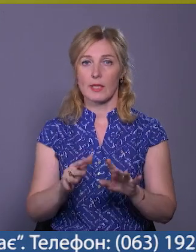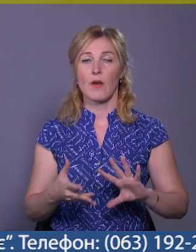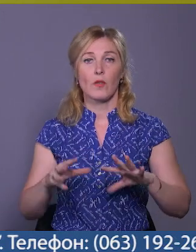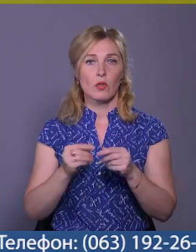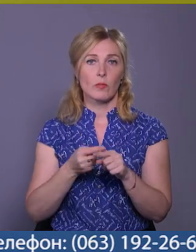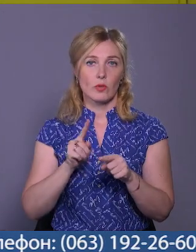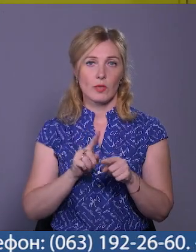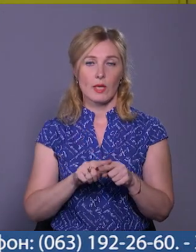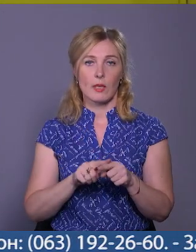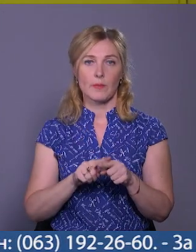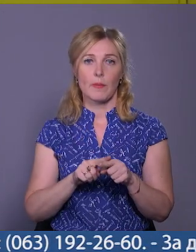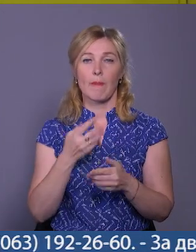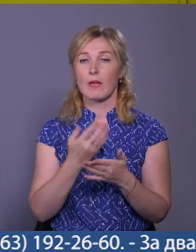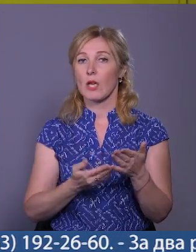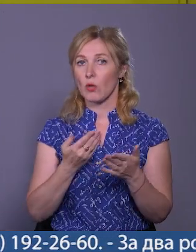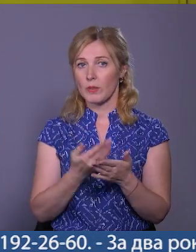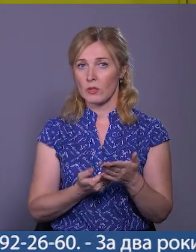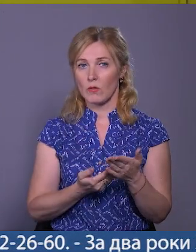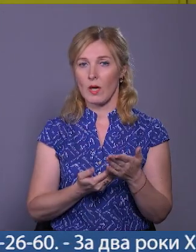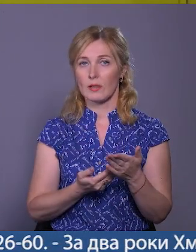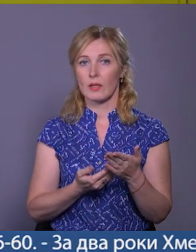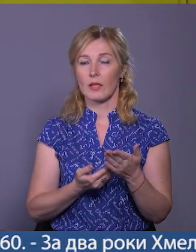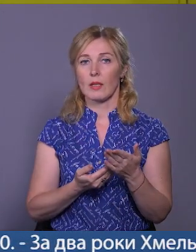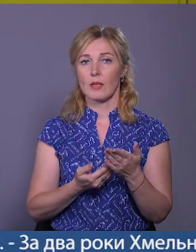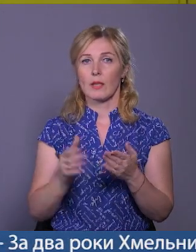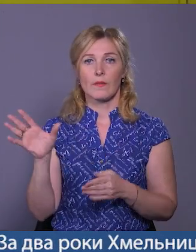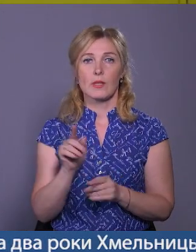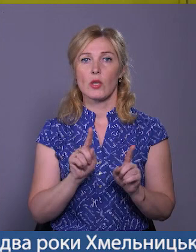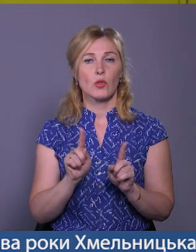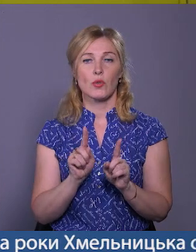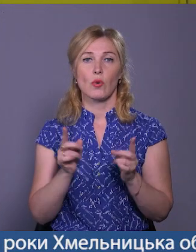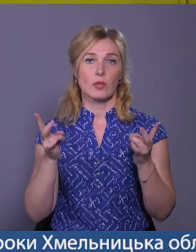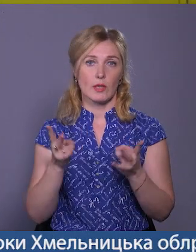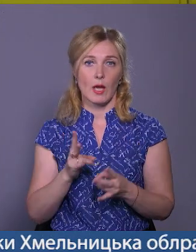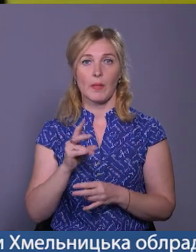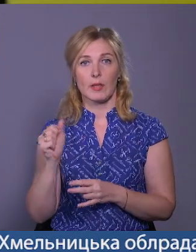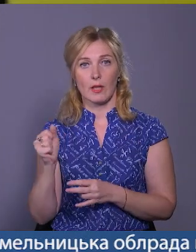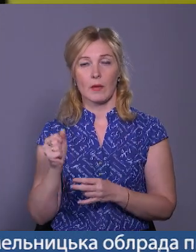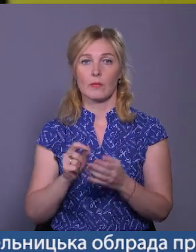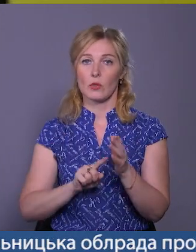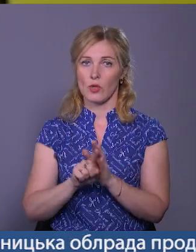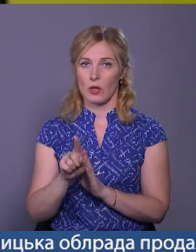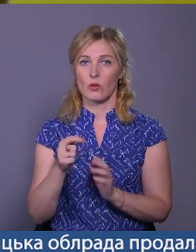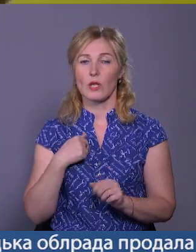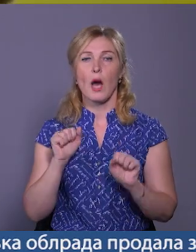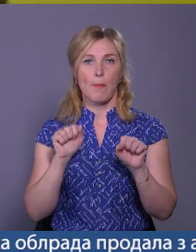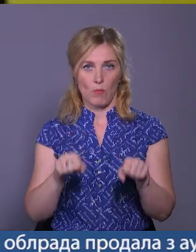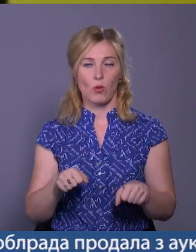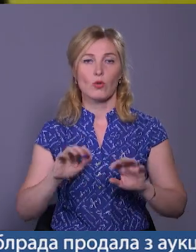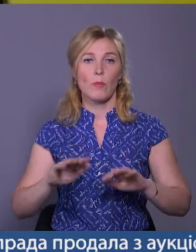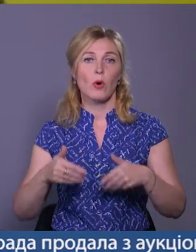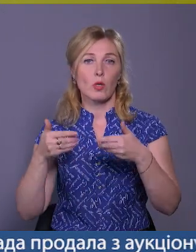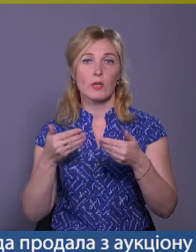це консультування порекомендувати якісь аналізи все що в принципі треба на первинній Ланці я можу так порекомендувати